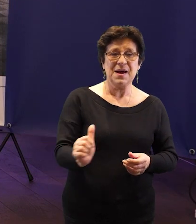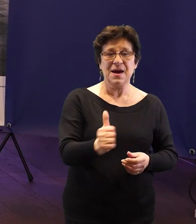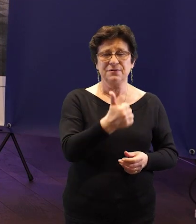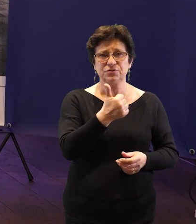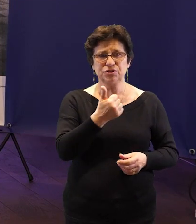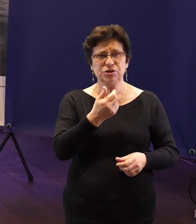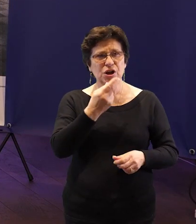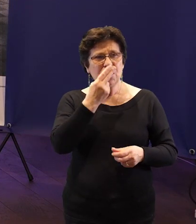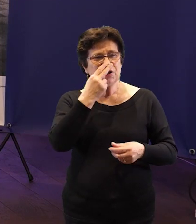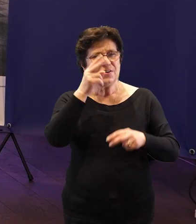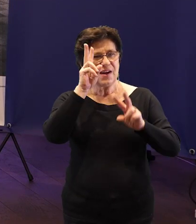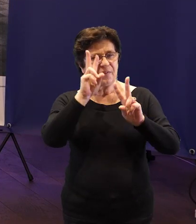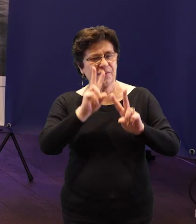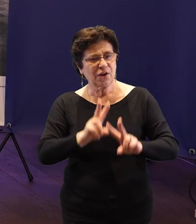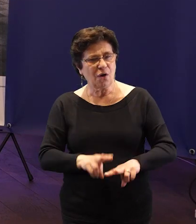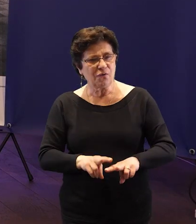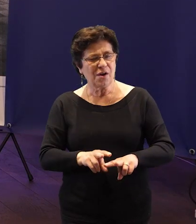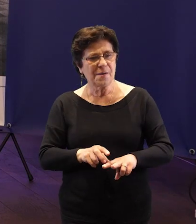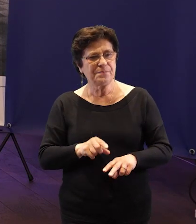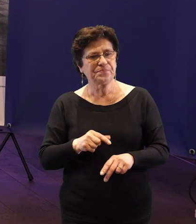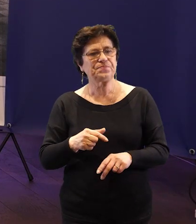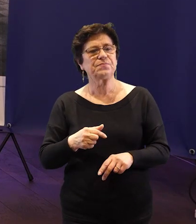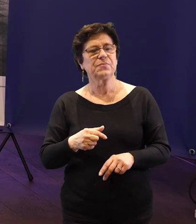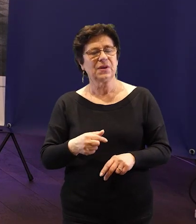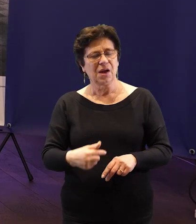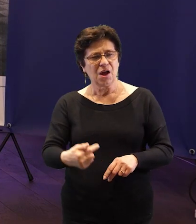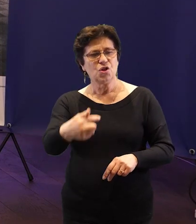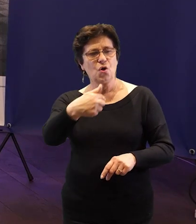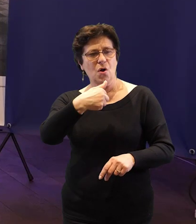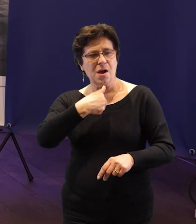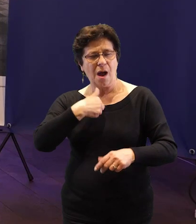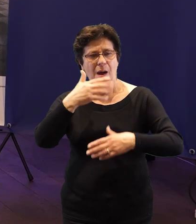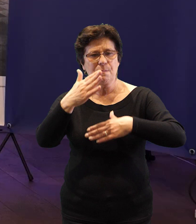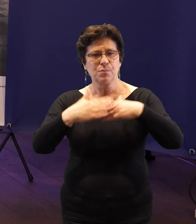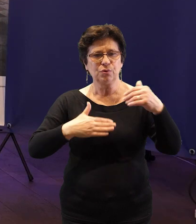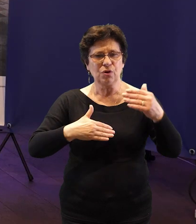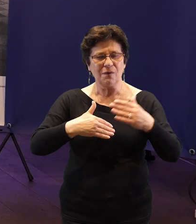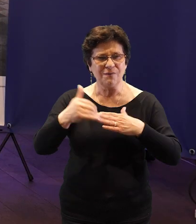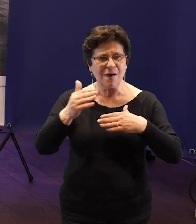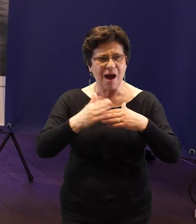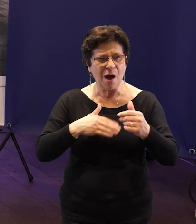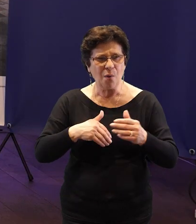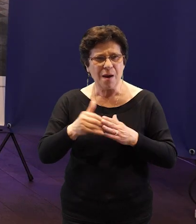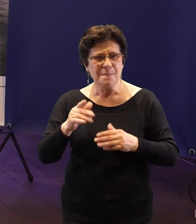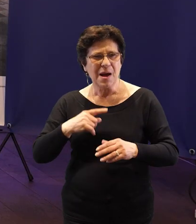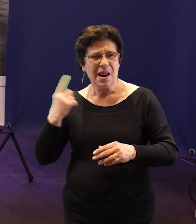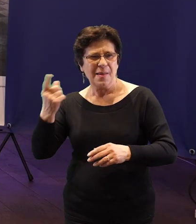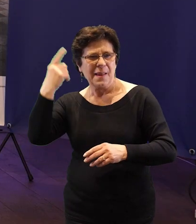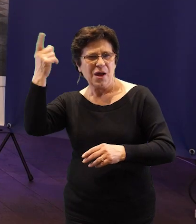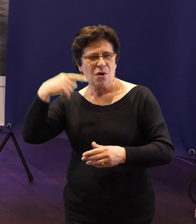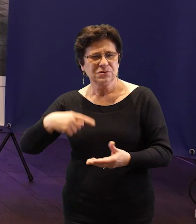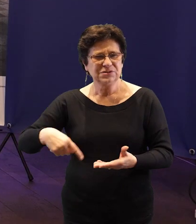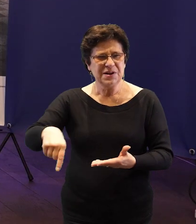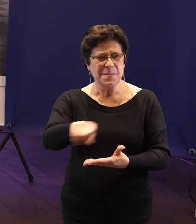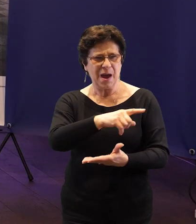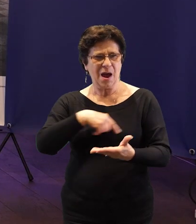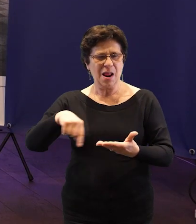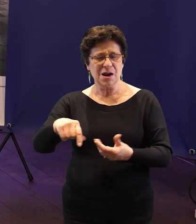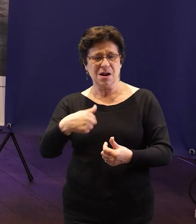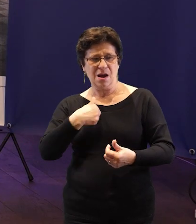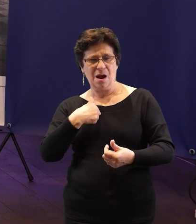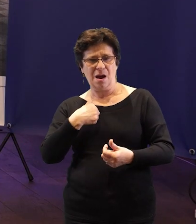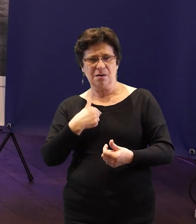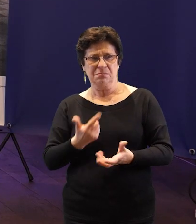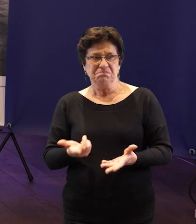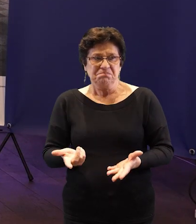pierwsi świadkowie, którzy twierdzili, że to oni zbudowali latające talerze. Ja patrzyłem z niedowierzaniem na to, ale no,